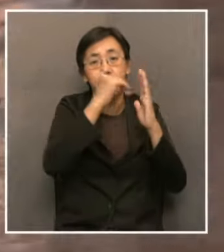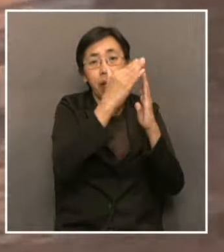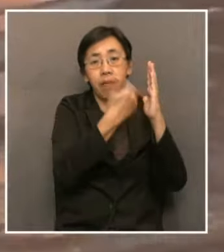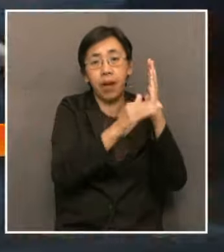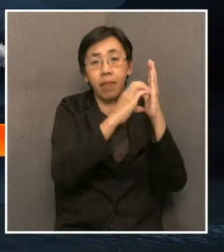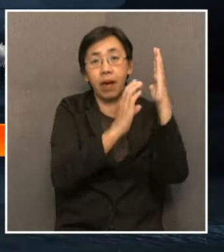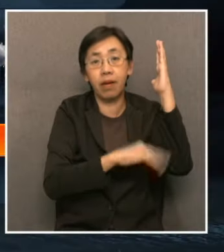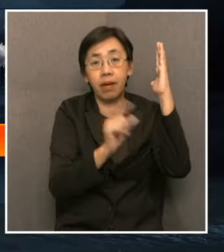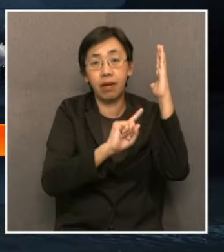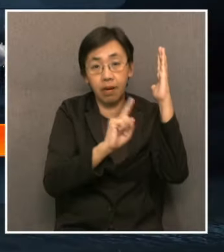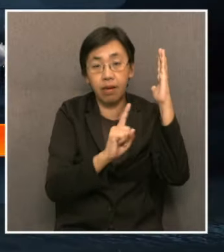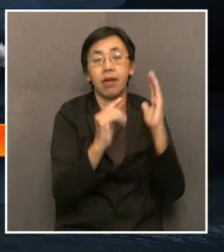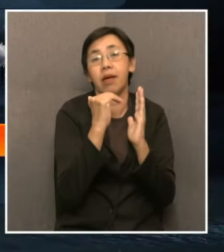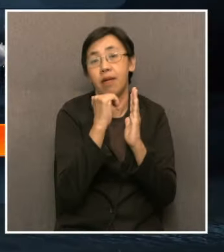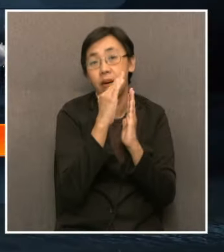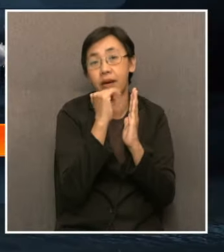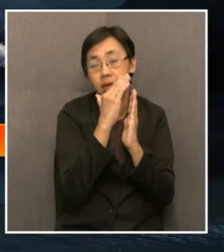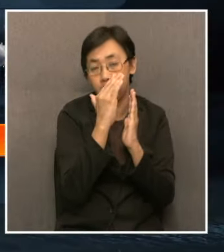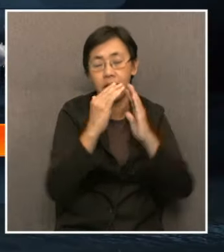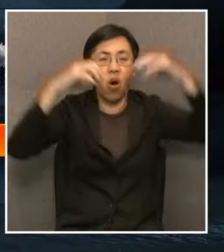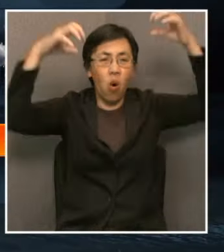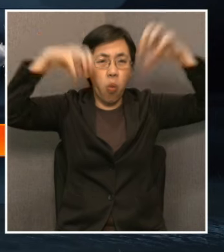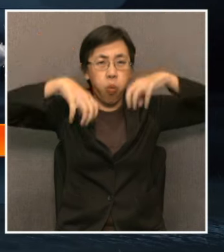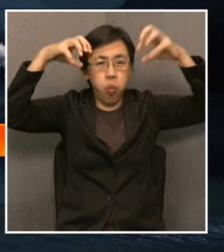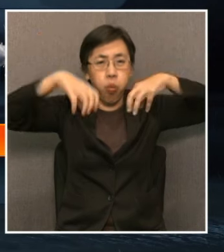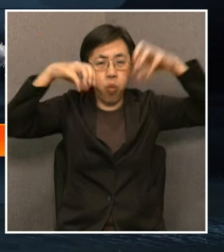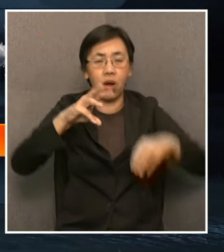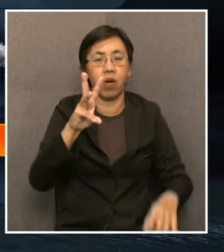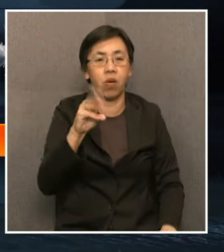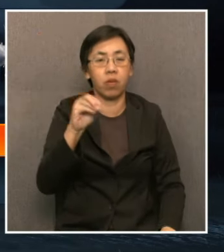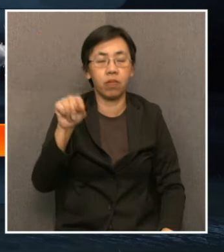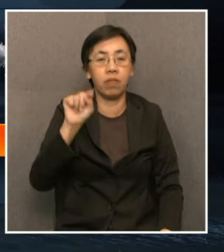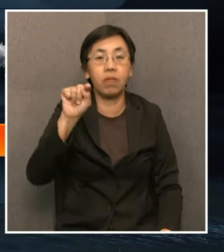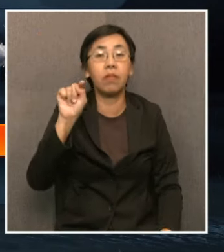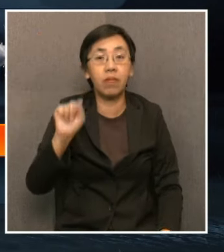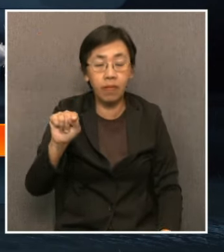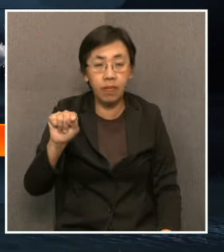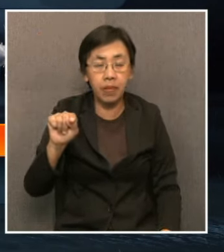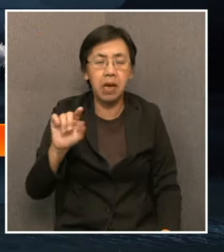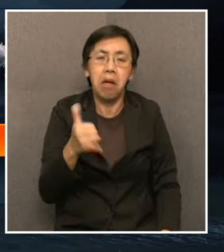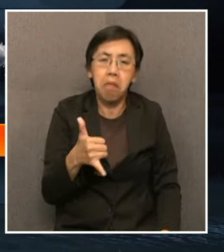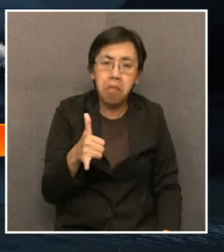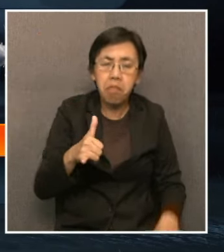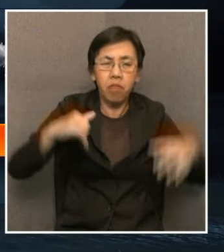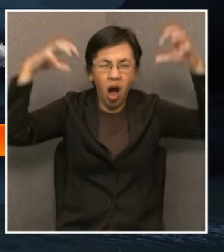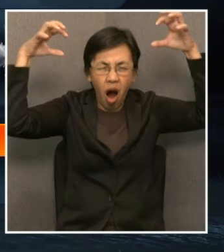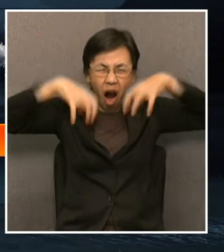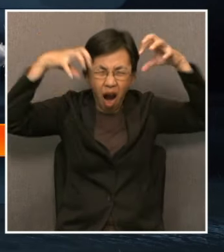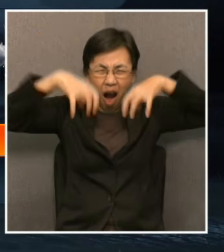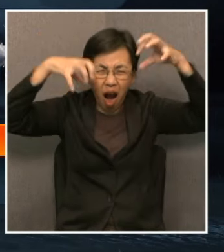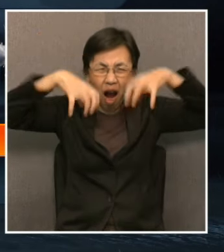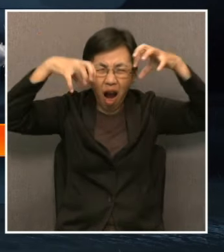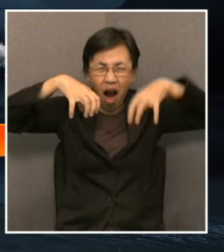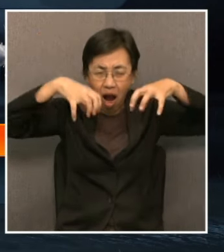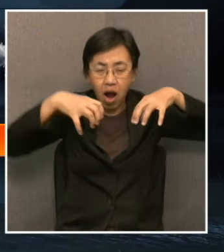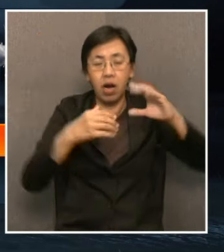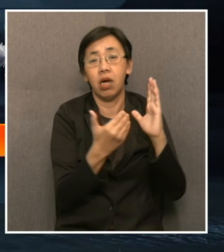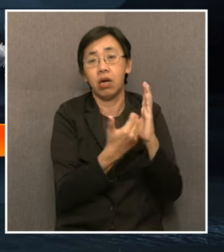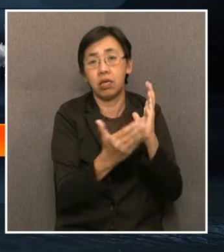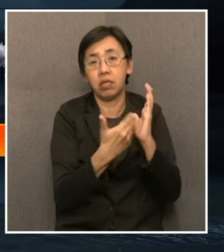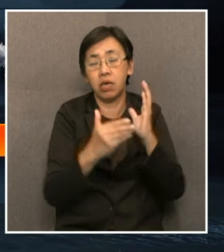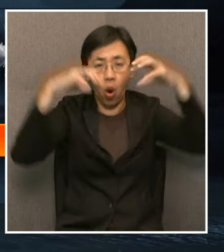ที่ภาคเหนือก่อนเลยครับภาคเหนือเนี่ยมีฝนร้อยละ60ของพื้นที่อาจจะมีฝนตกหนักบางแห่งภาคตะวันออกเฉียงเหนือมีฝ